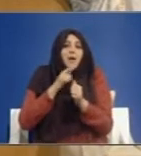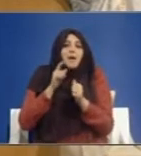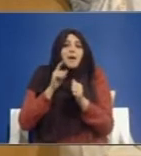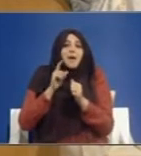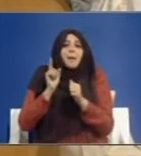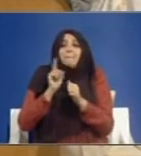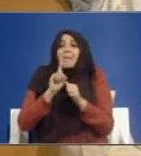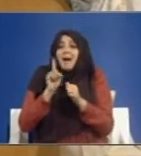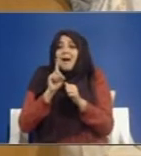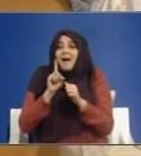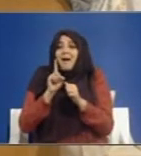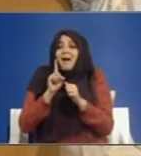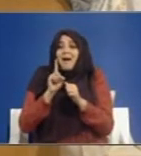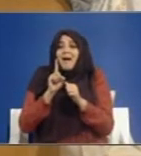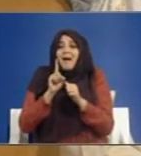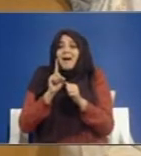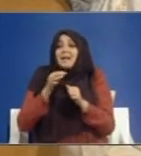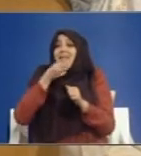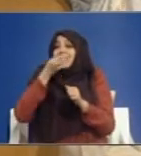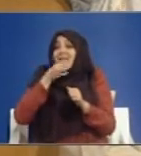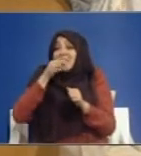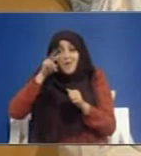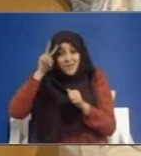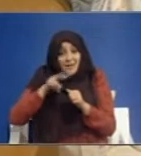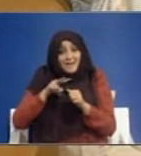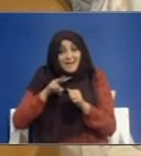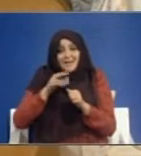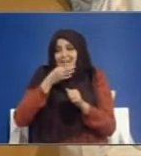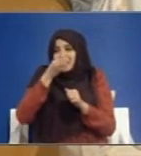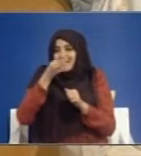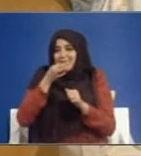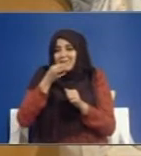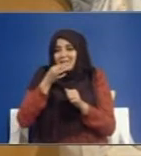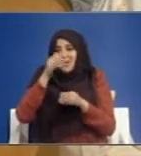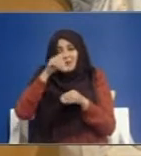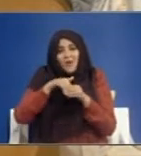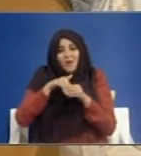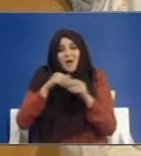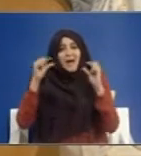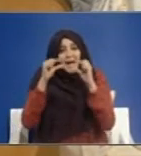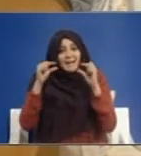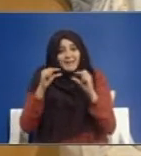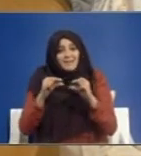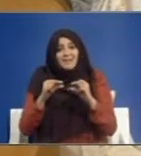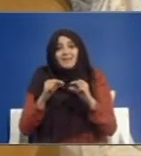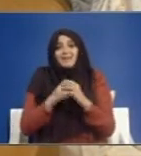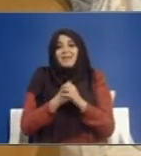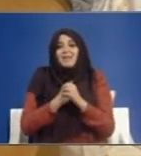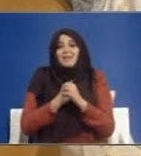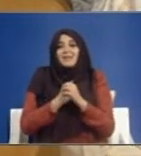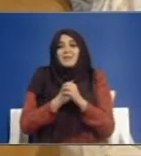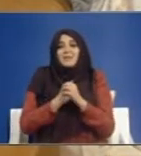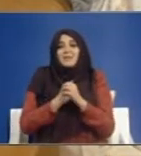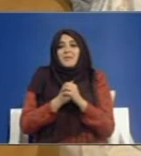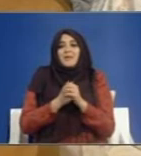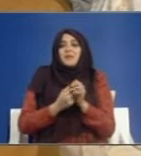ما يحققش صيغة الذكر الواردة في الأحاديث. مثلا أنا